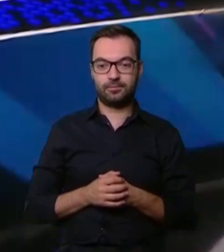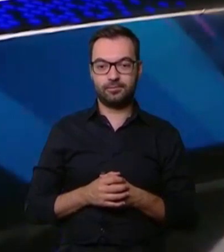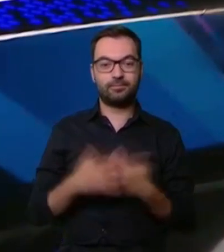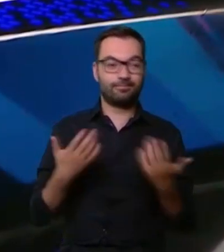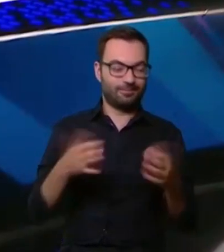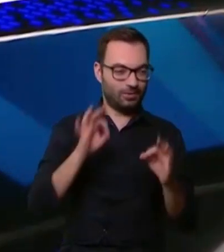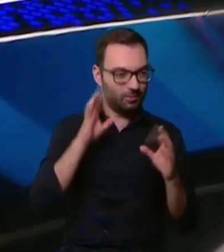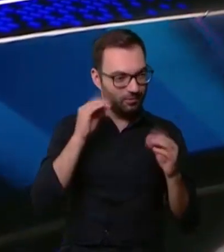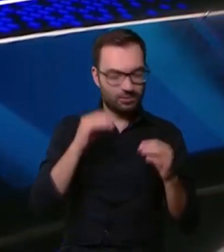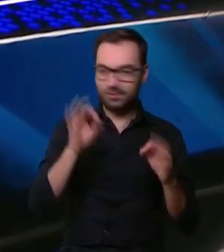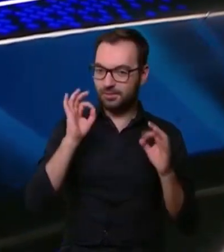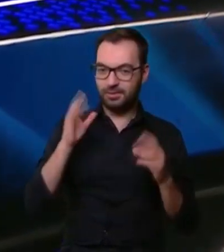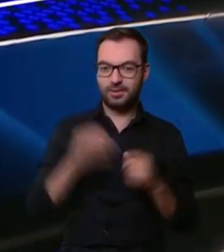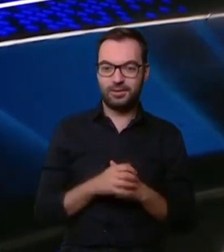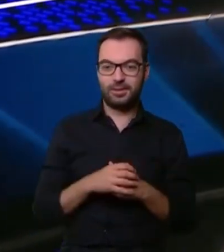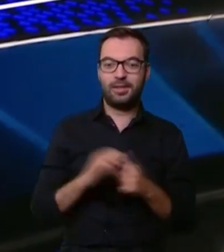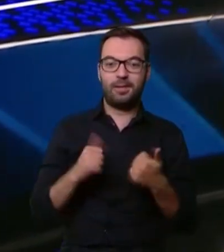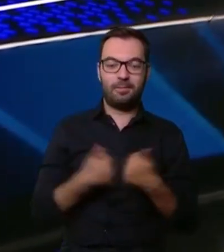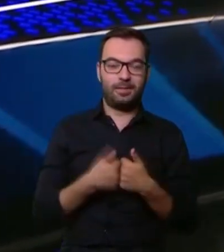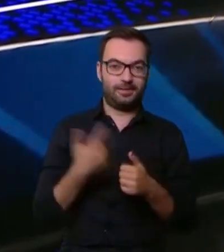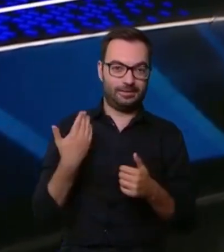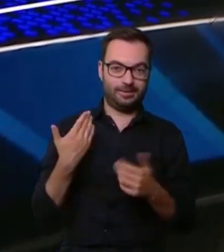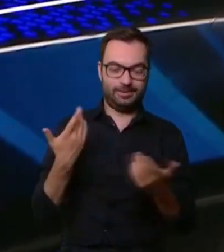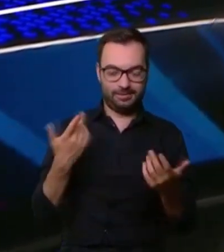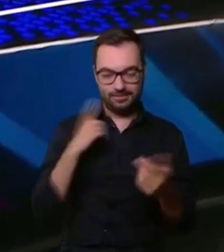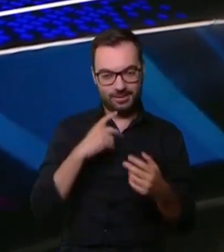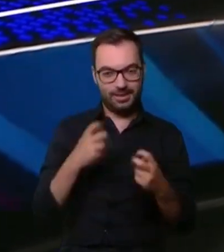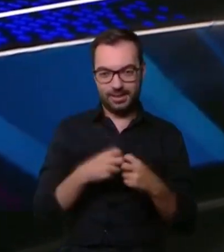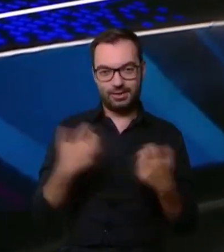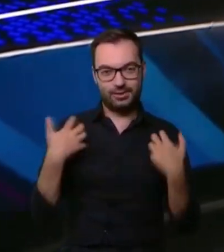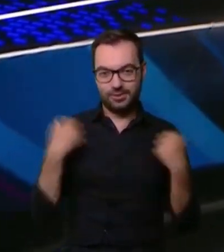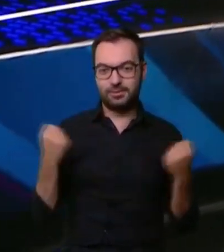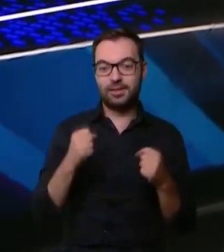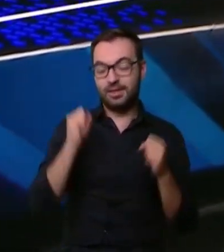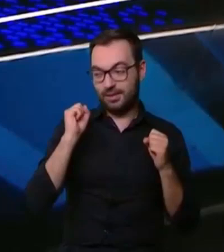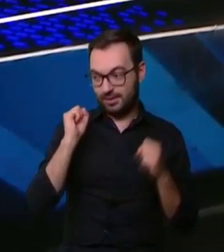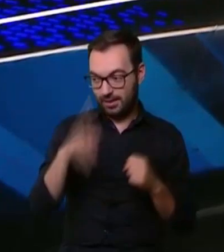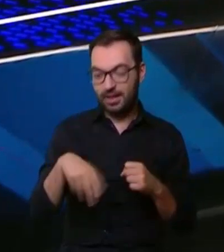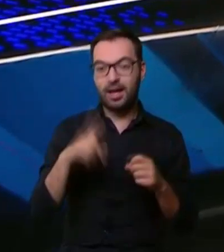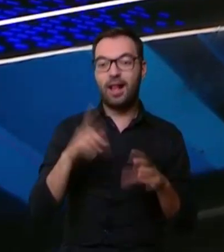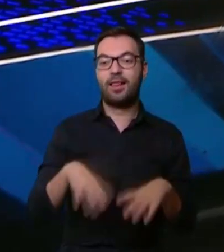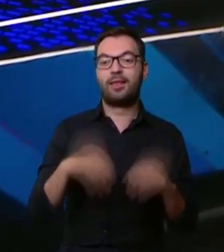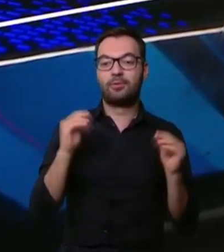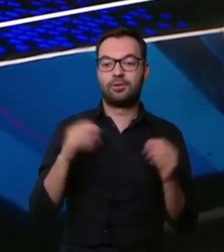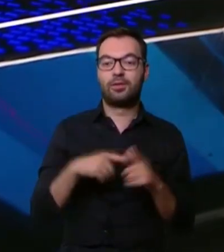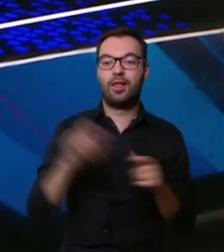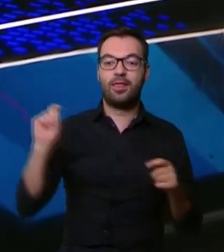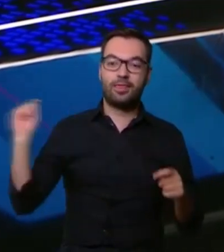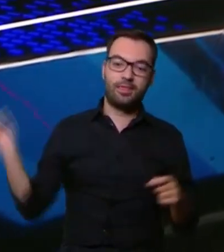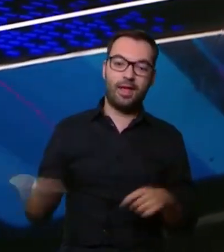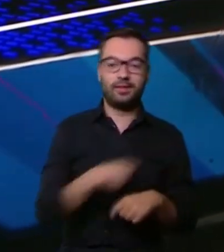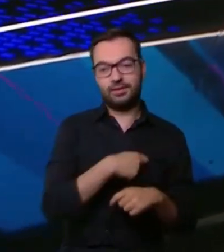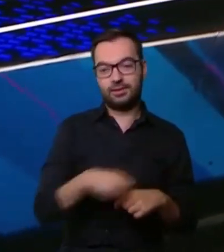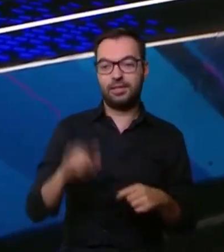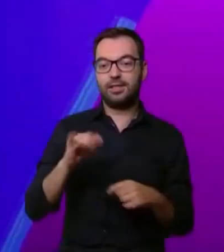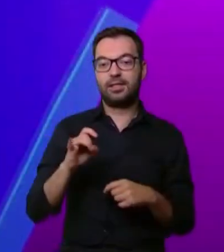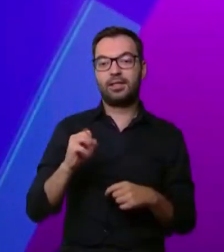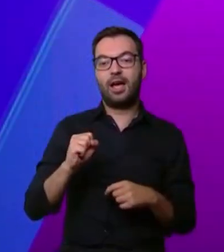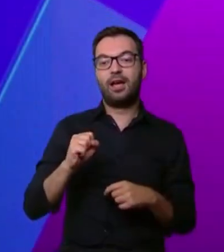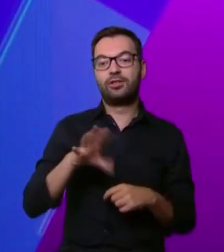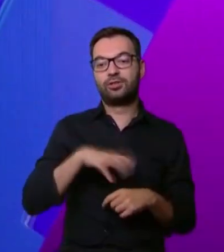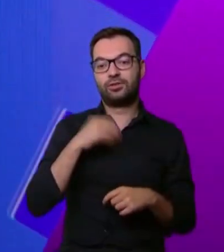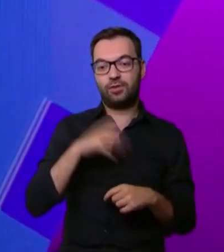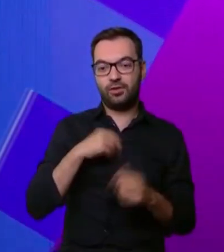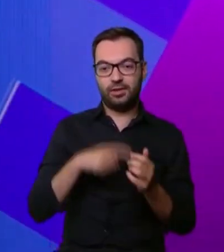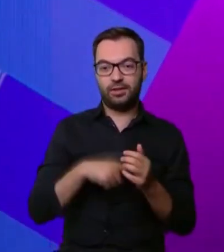Dobry wieczór, Agato. Dobry wieczór. Po takim meczu, jak rozumiem, internet nie śpi. Nie śpi, ale zaczniemy od wątku tenisowego, od Igi Świątek, ale nie będzie to